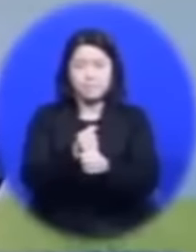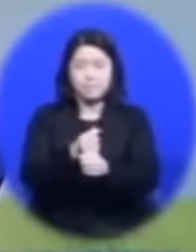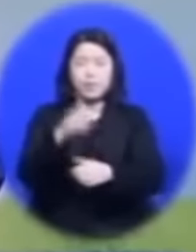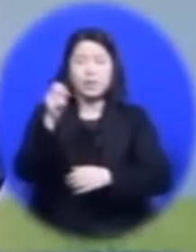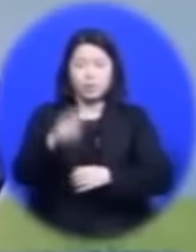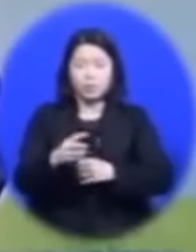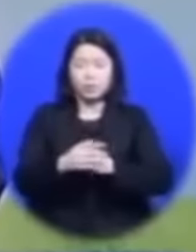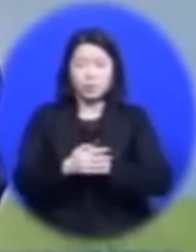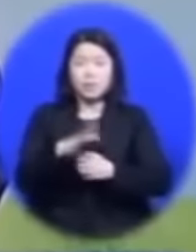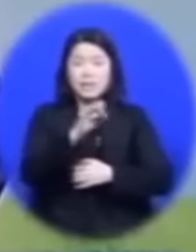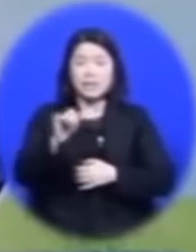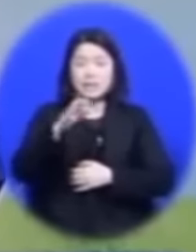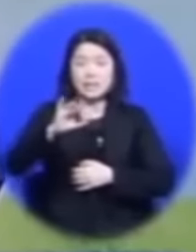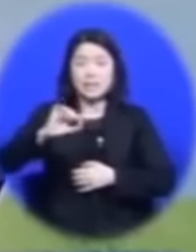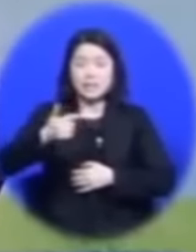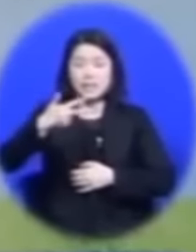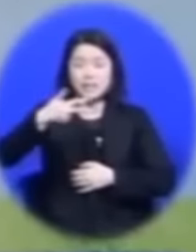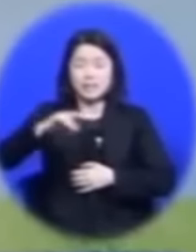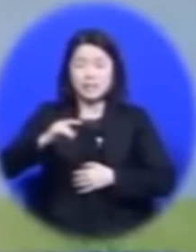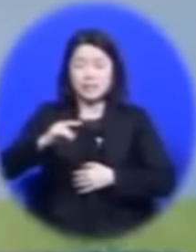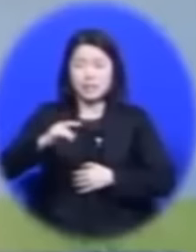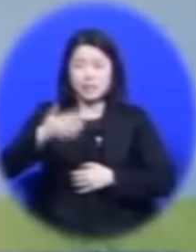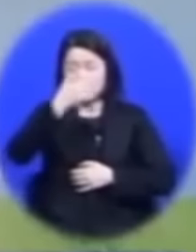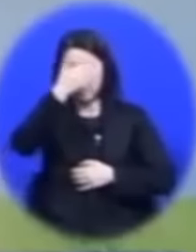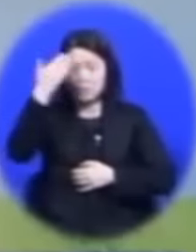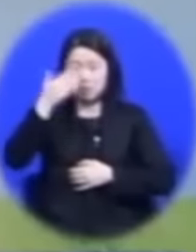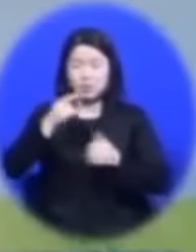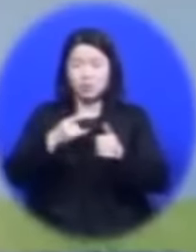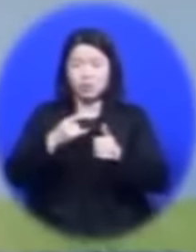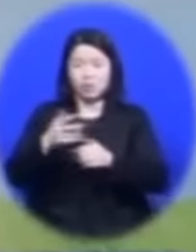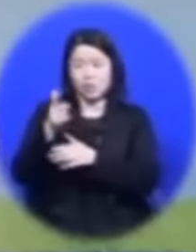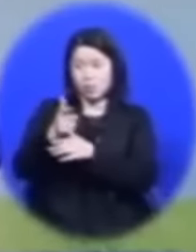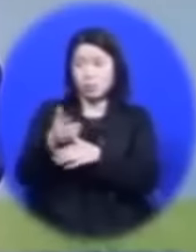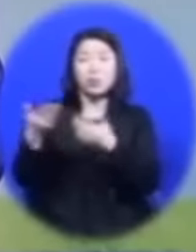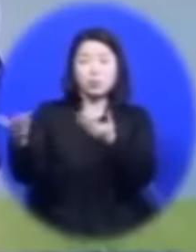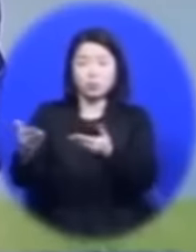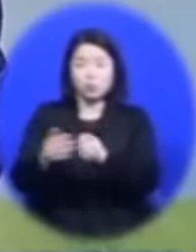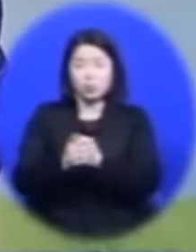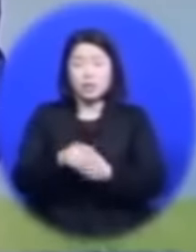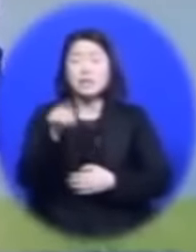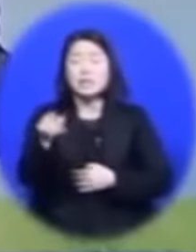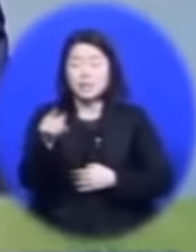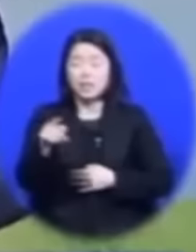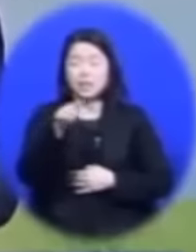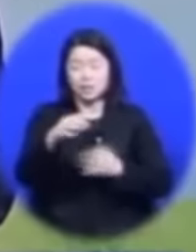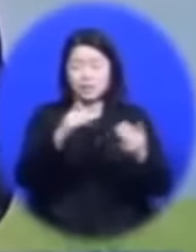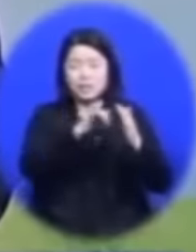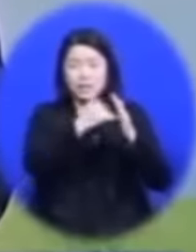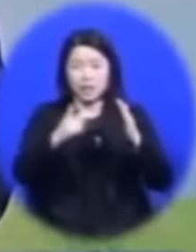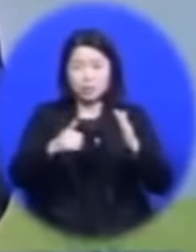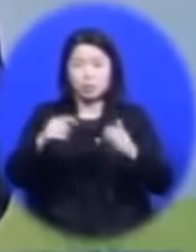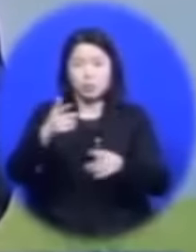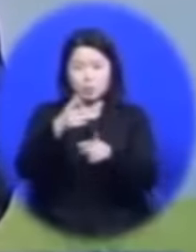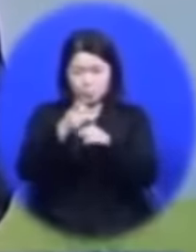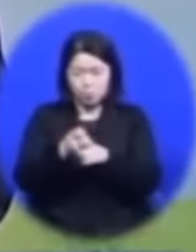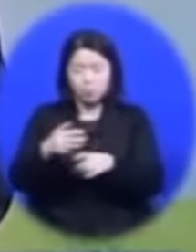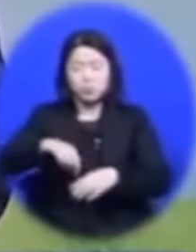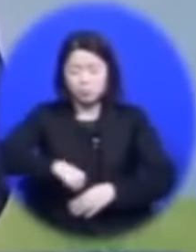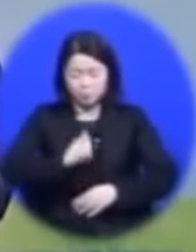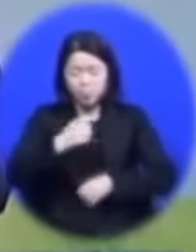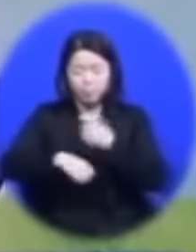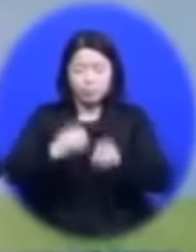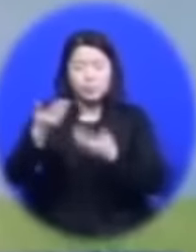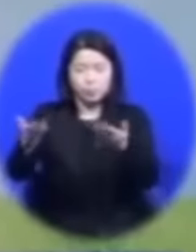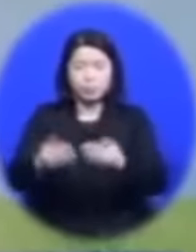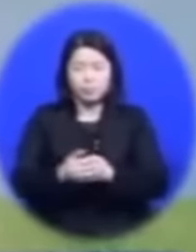그리고는 이인재 청년에게 총을 주었어요. 너가 너의 가족들 복수를 하라.